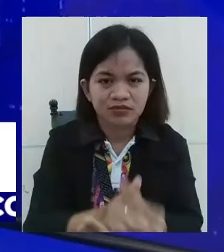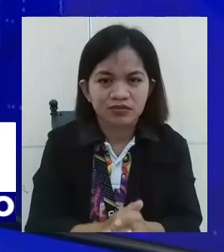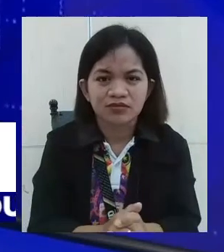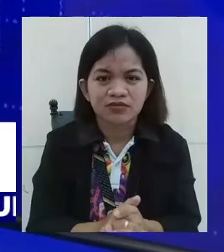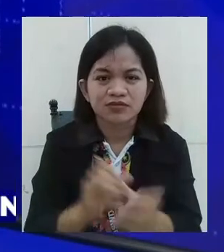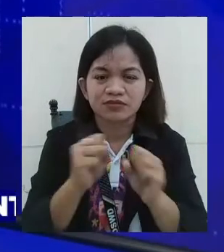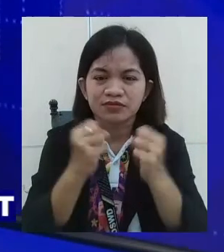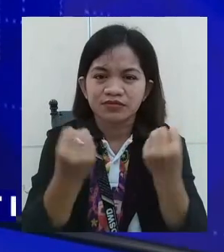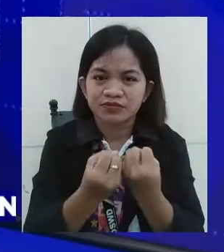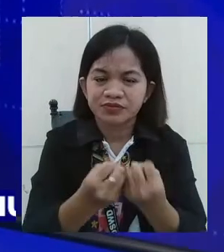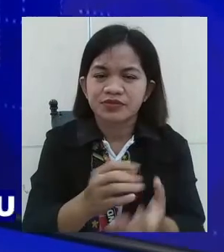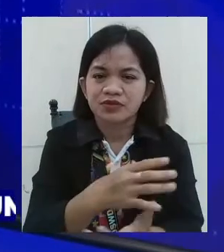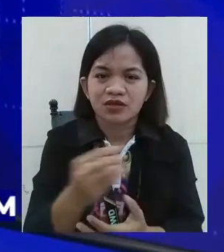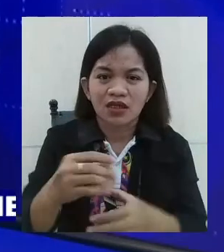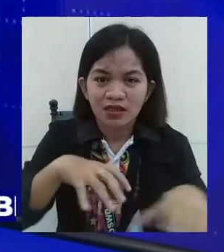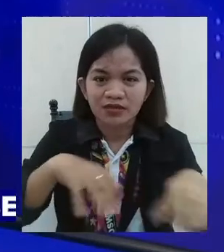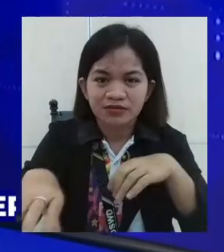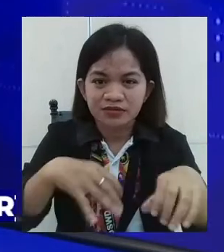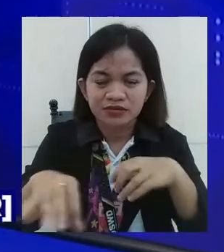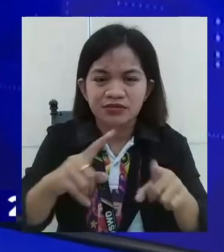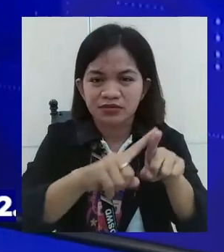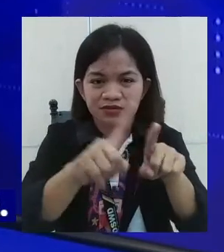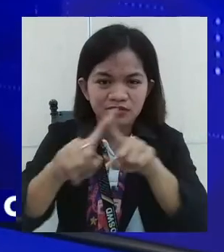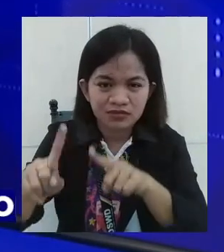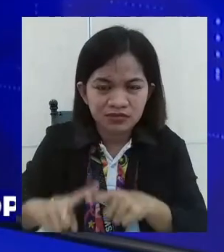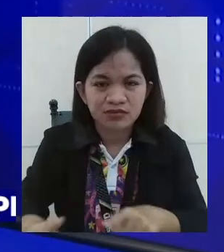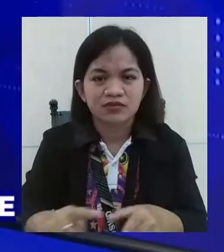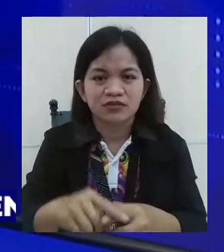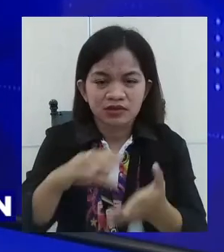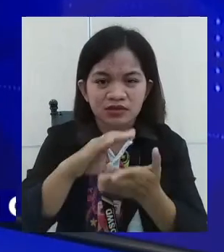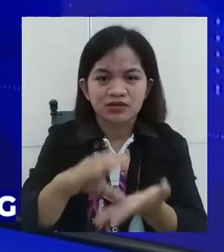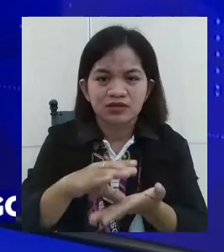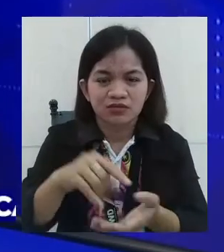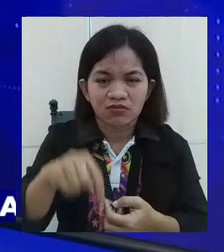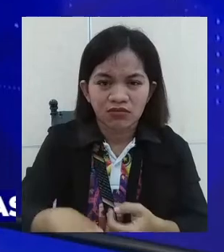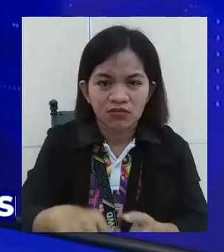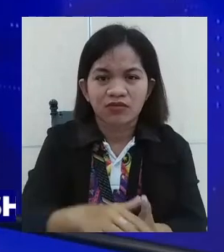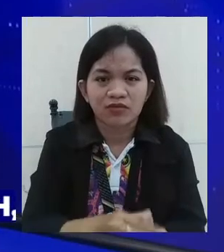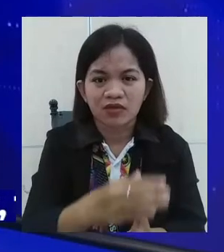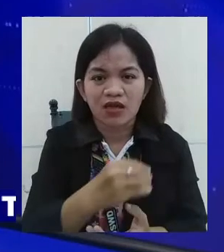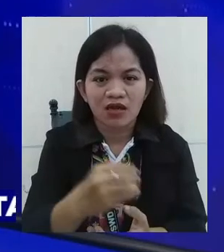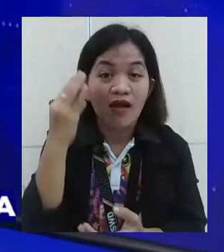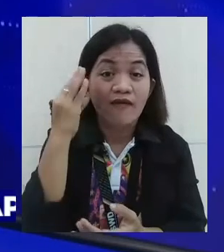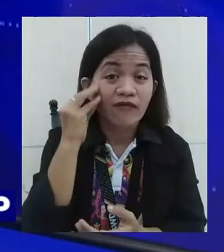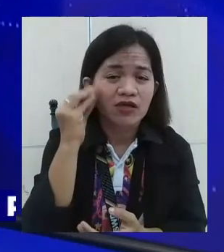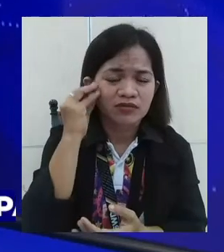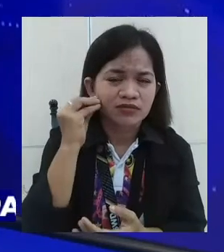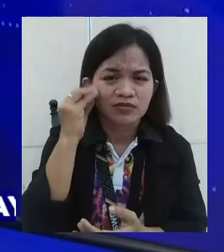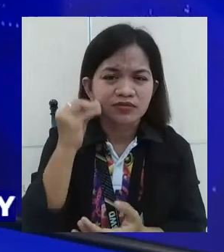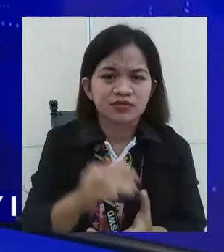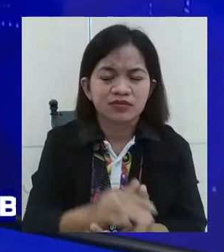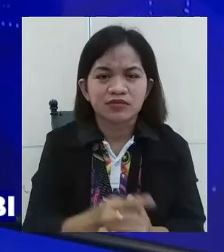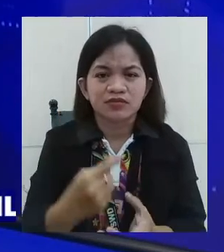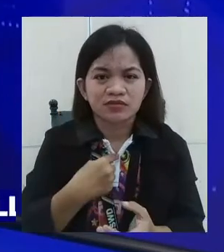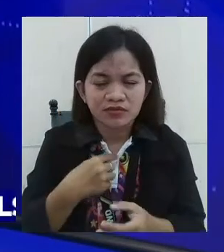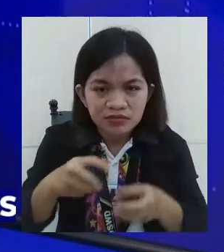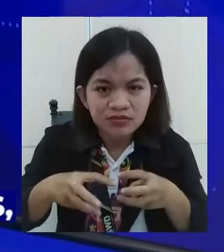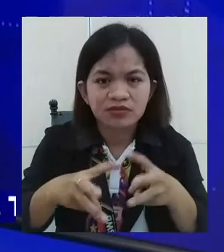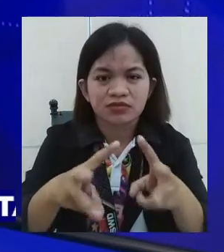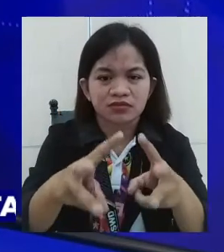any parts of Zamboanga Peninsula, isa ho kasi sa karanasan ko, isa ho sa mga pamamaraan upang tayo